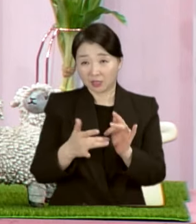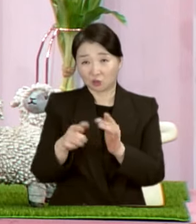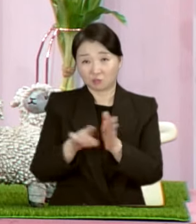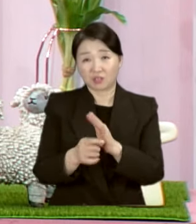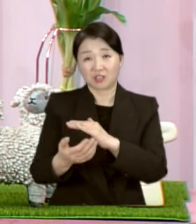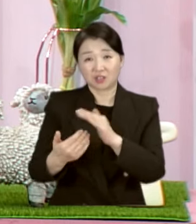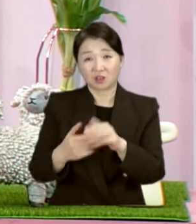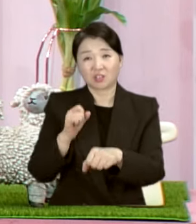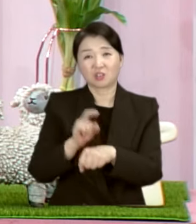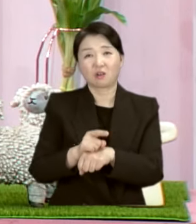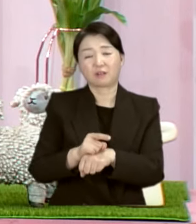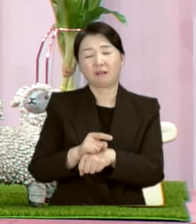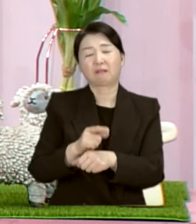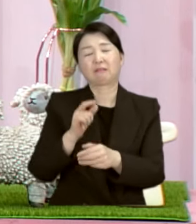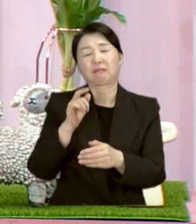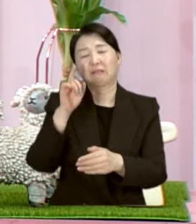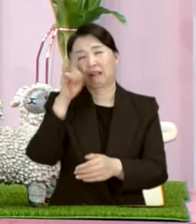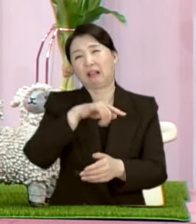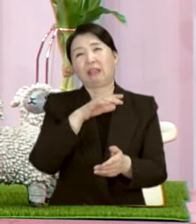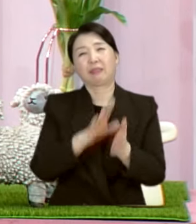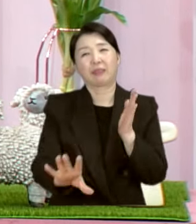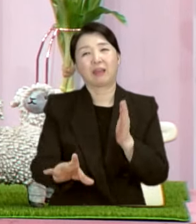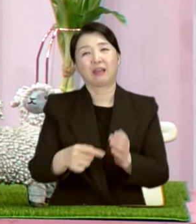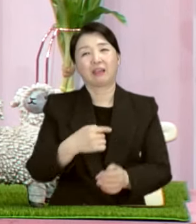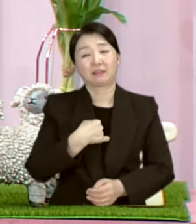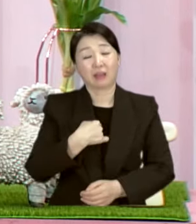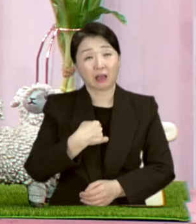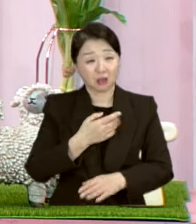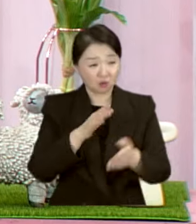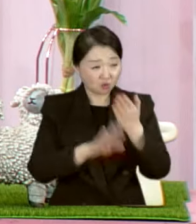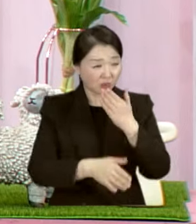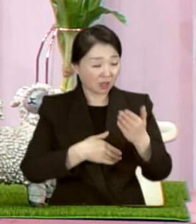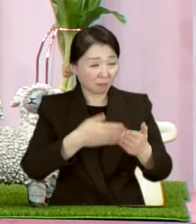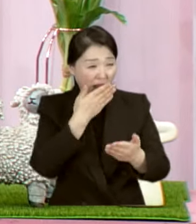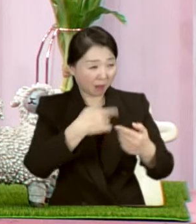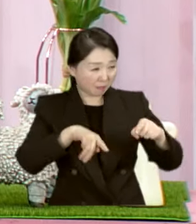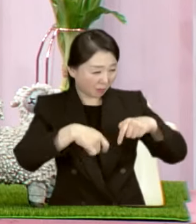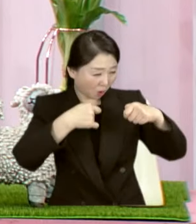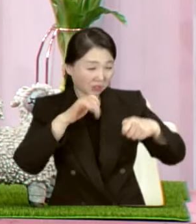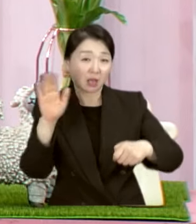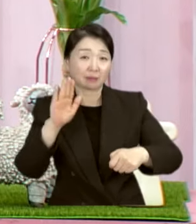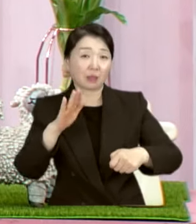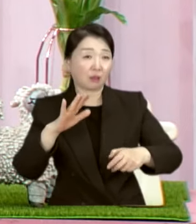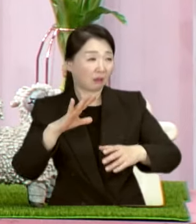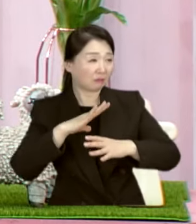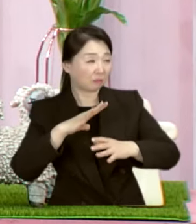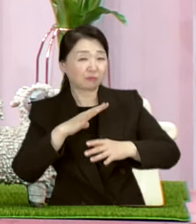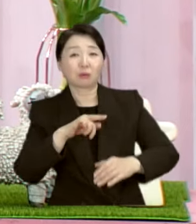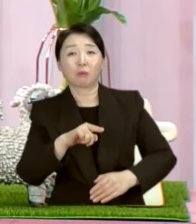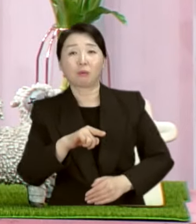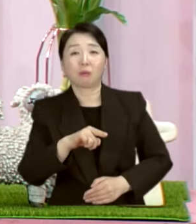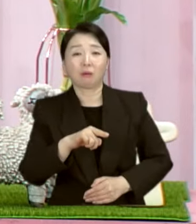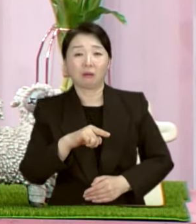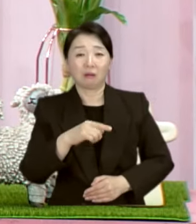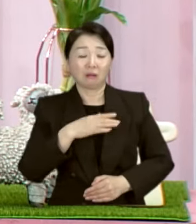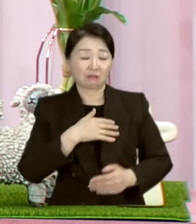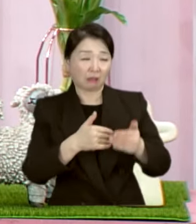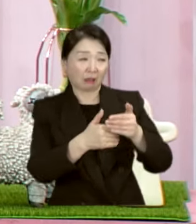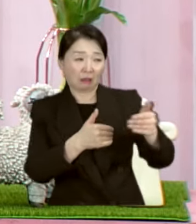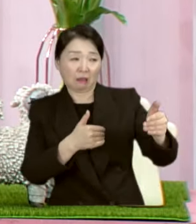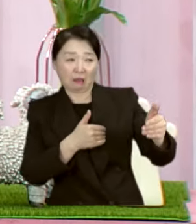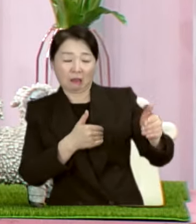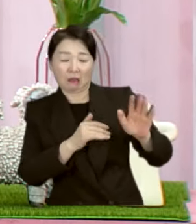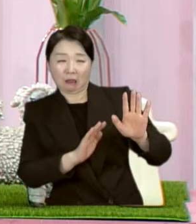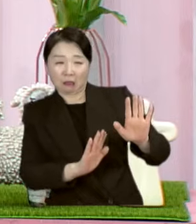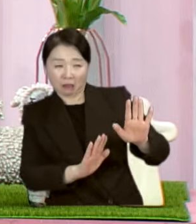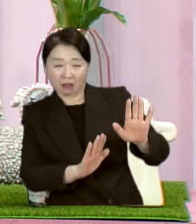전에 성격이 굉장히 안 좋아가지고 후배들이 저랑 밥을 같이 안 먹었어요. 제가 무섭고 제가 저랑 거리를